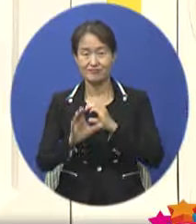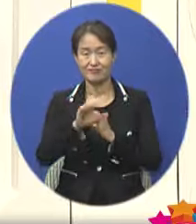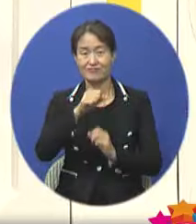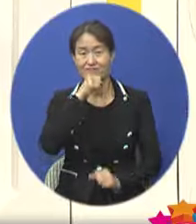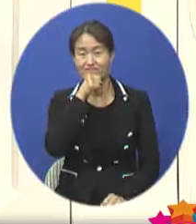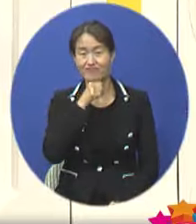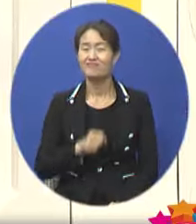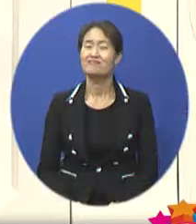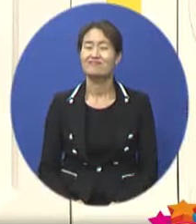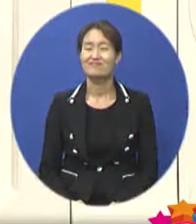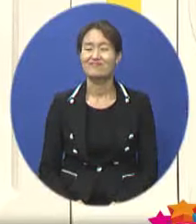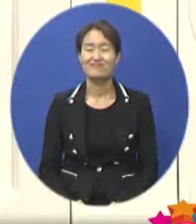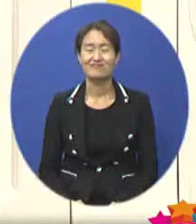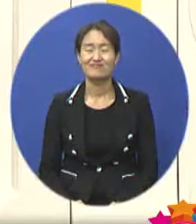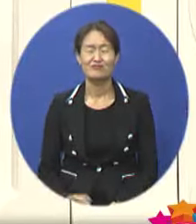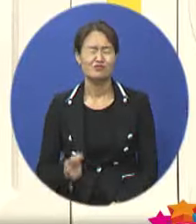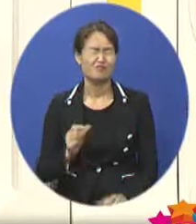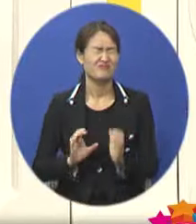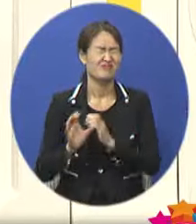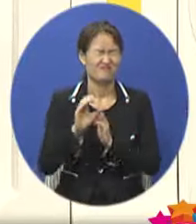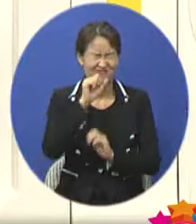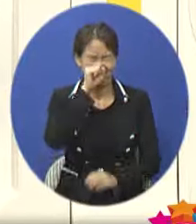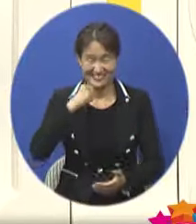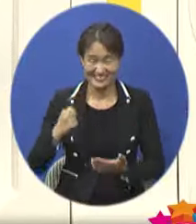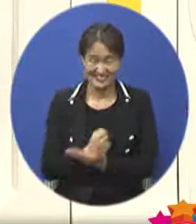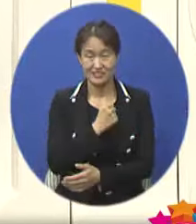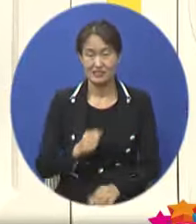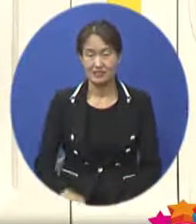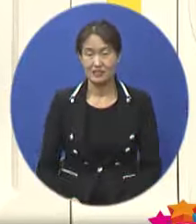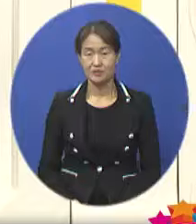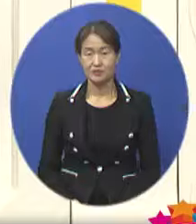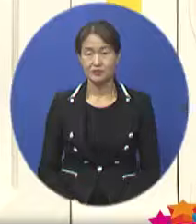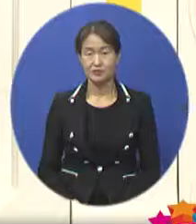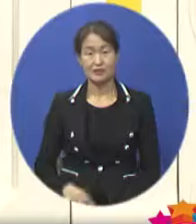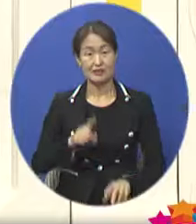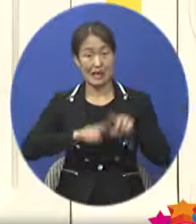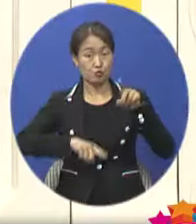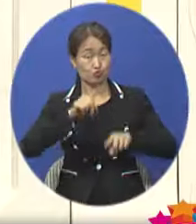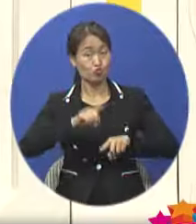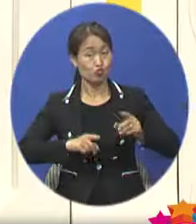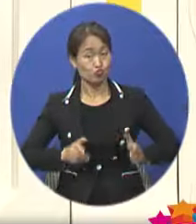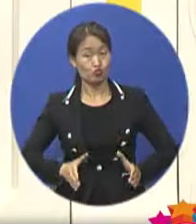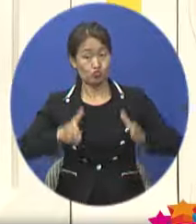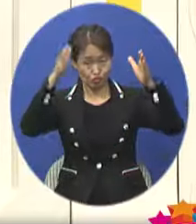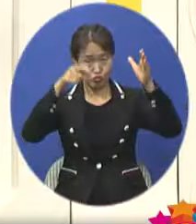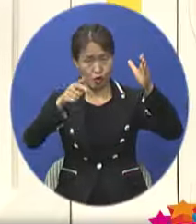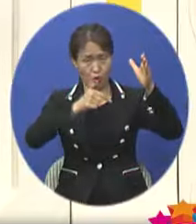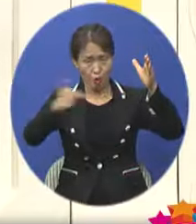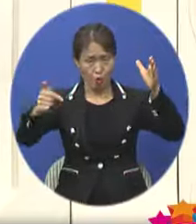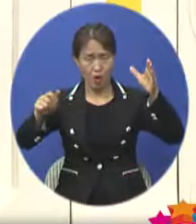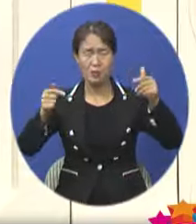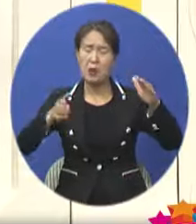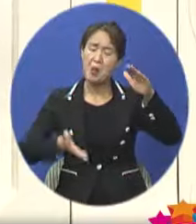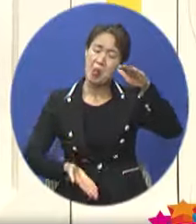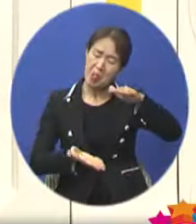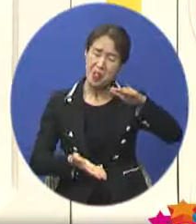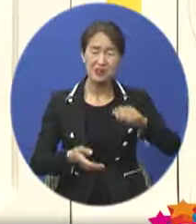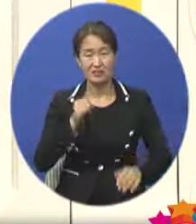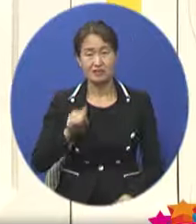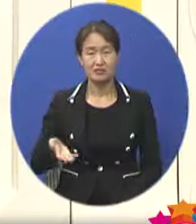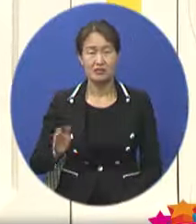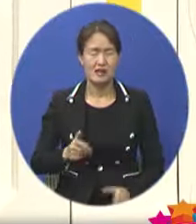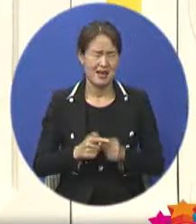9점. 에휴, 조금 네. 더 주시지. 자기가 나무인데. 네? 나무. 나무요? 네, 네. 나무가 큰 나무도 있고 적은 나무도 있고 근데 네.